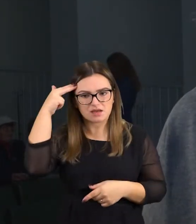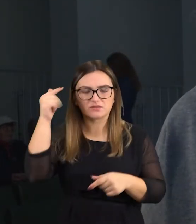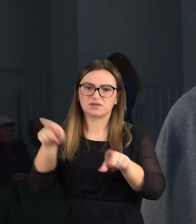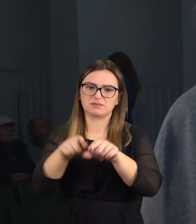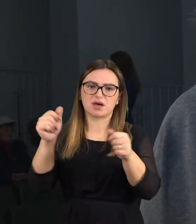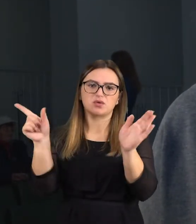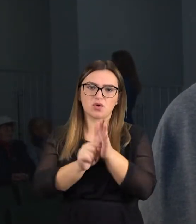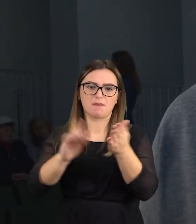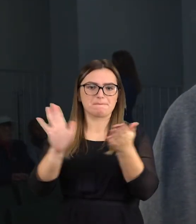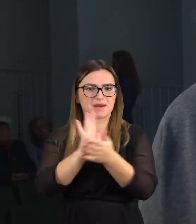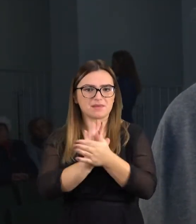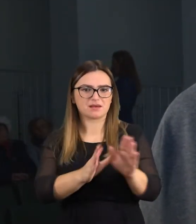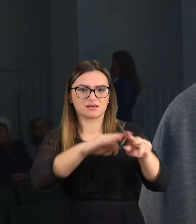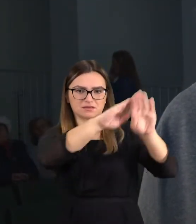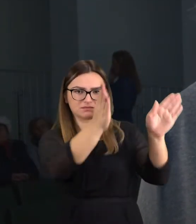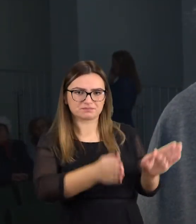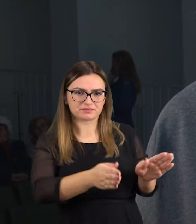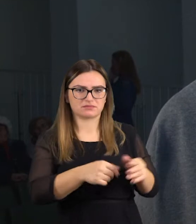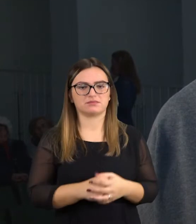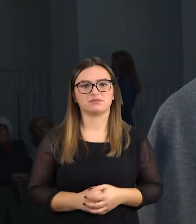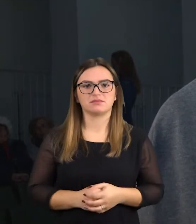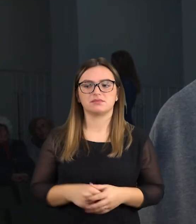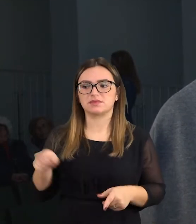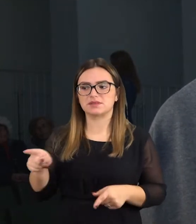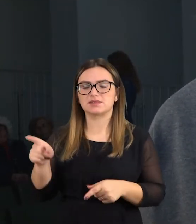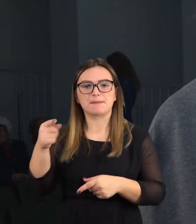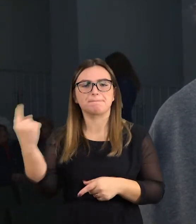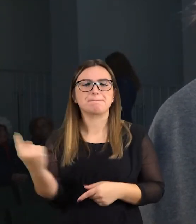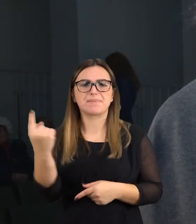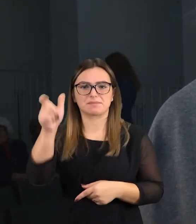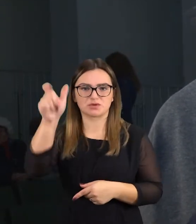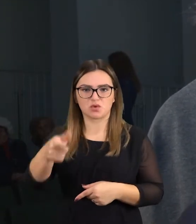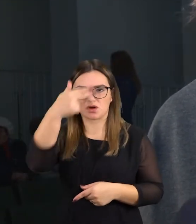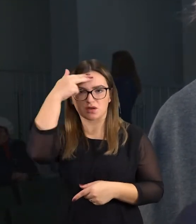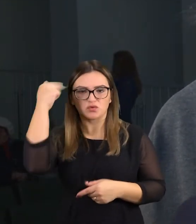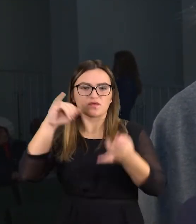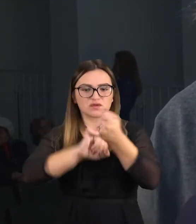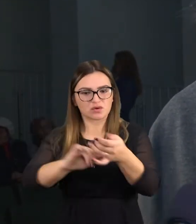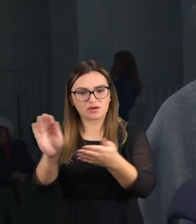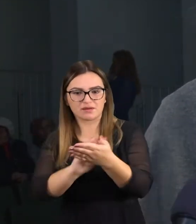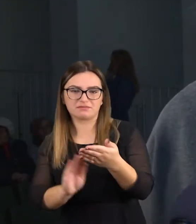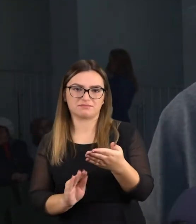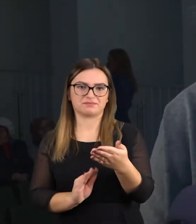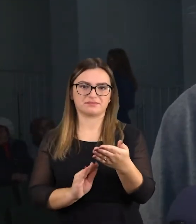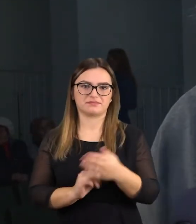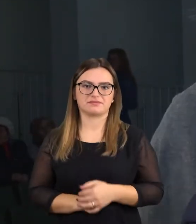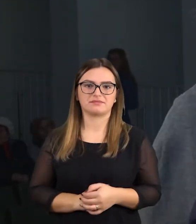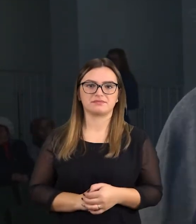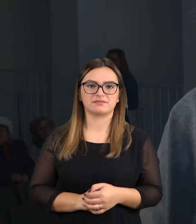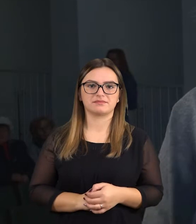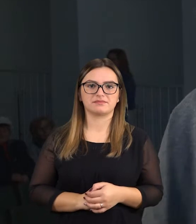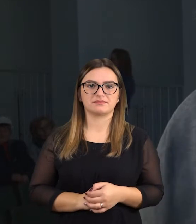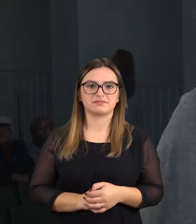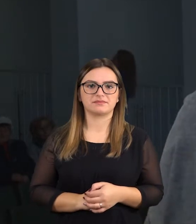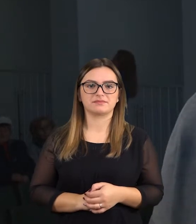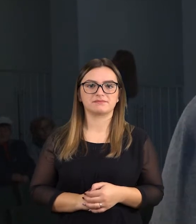turėjo būti paminklą, obelis, kaip pirma Lietuvos istorija, lietuvių kalba tada, kada visi skaitė, kad lietuvių kalbos nėra, tauta nyksta, kad